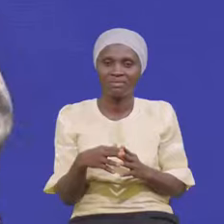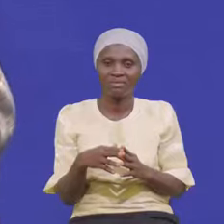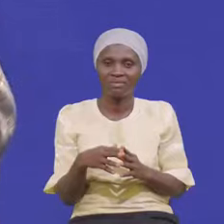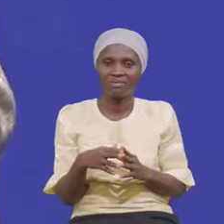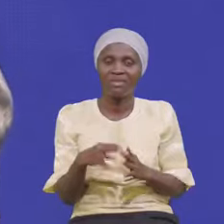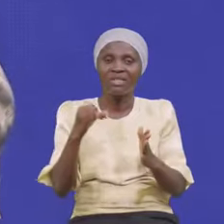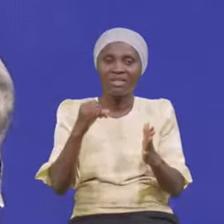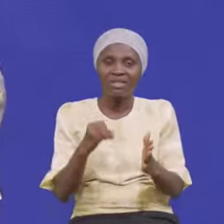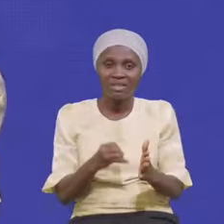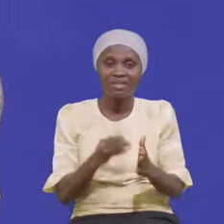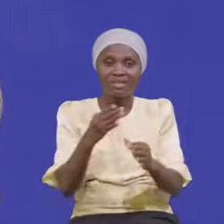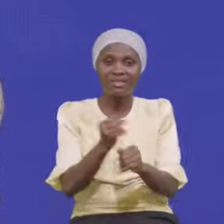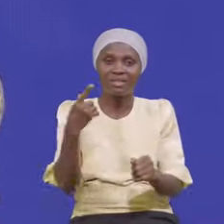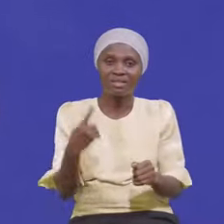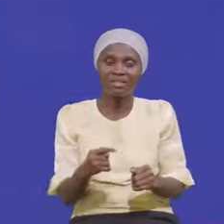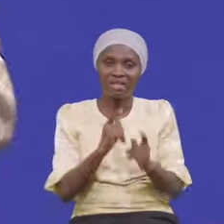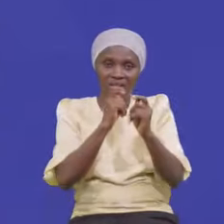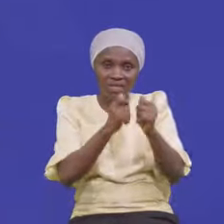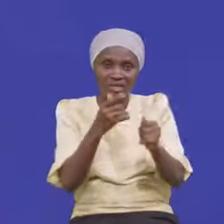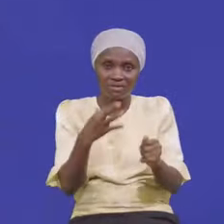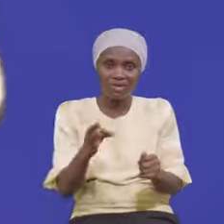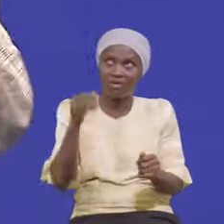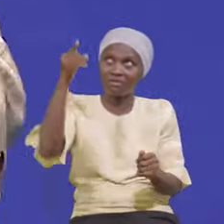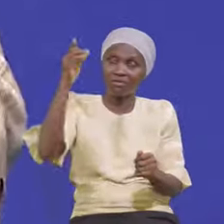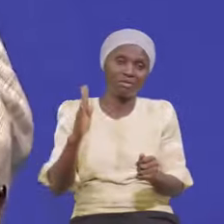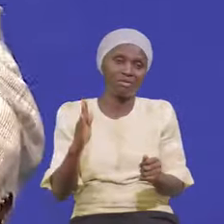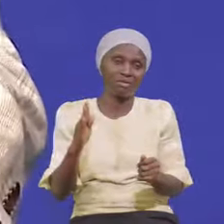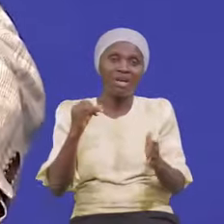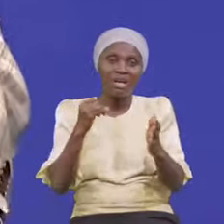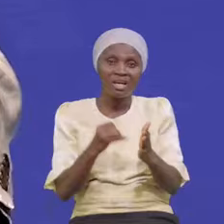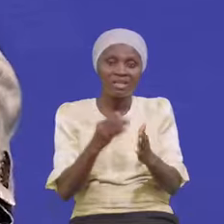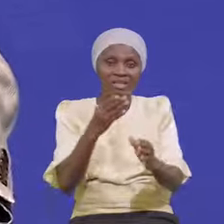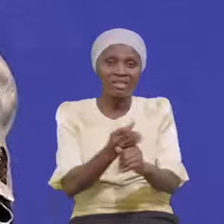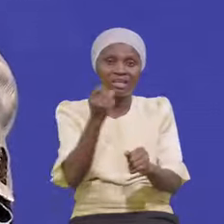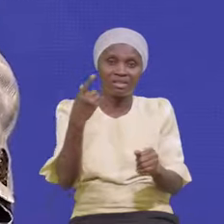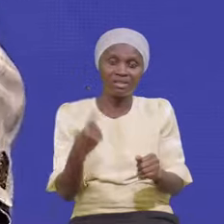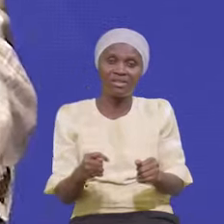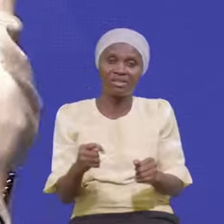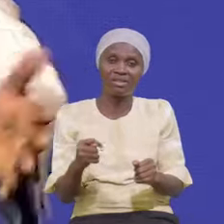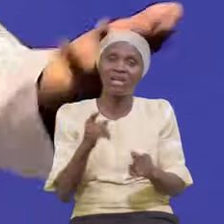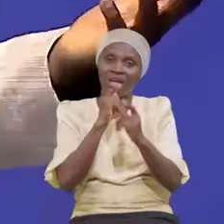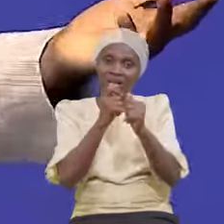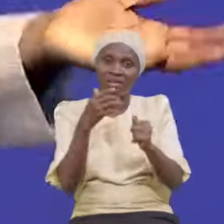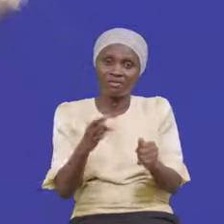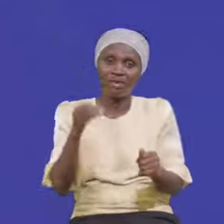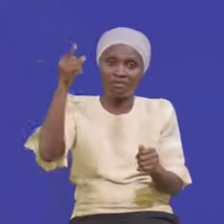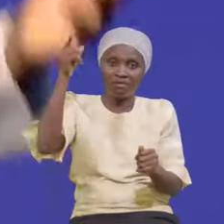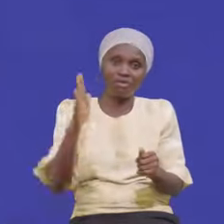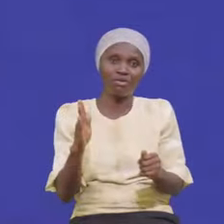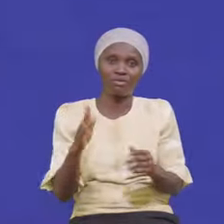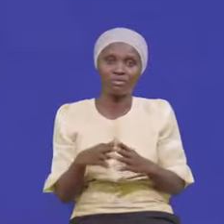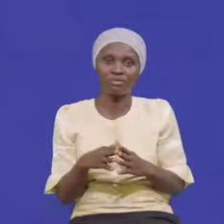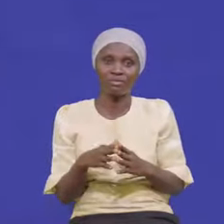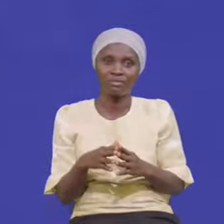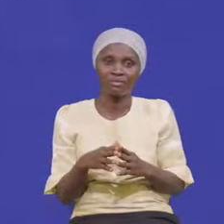the gift of God. అది దేవుని వరం. It is the gift of God. అది దేవుని వరమై ఉన్నది.